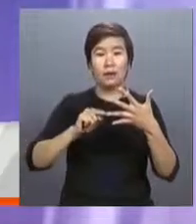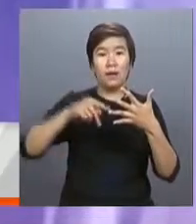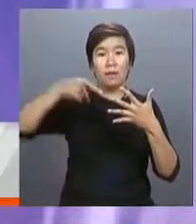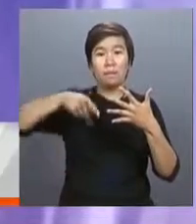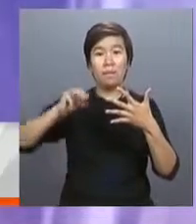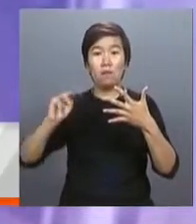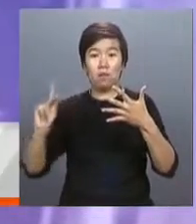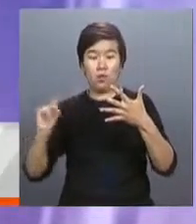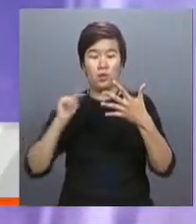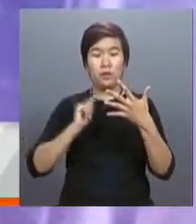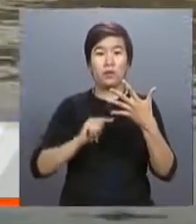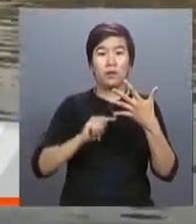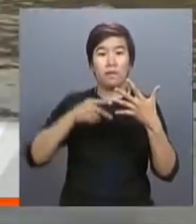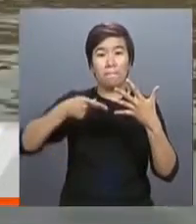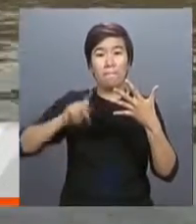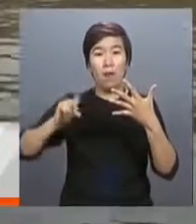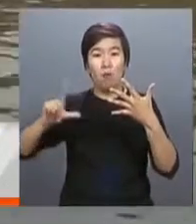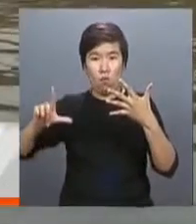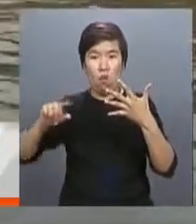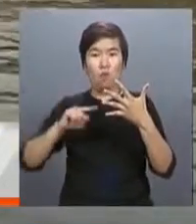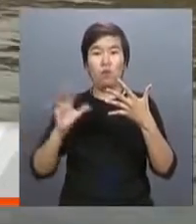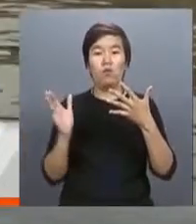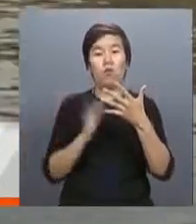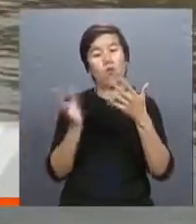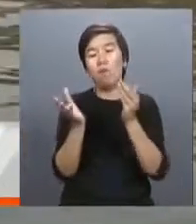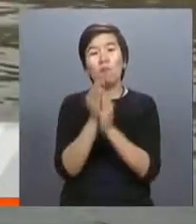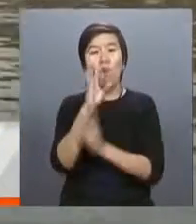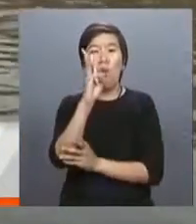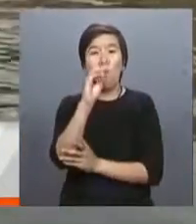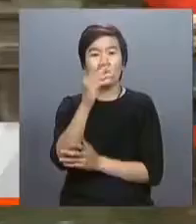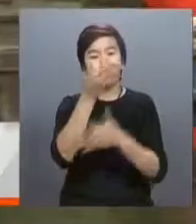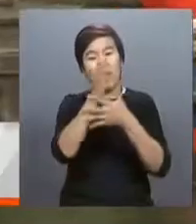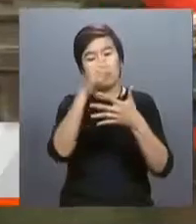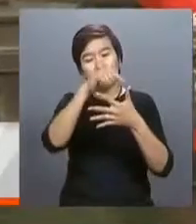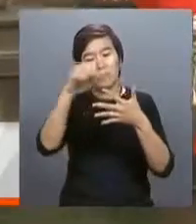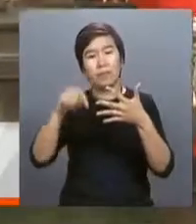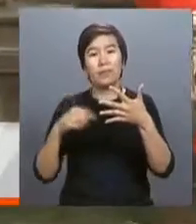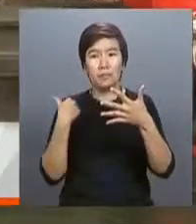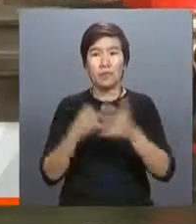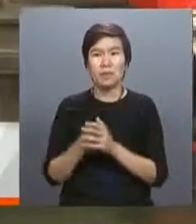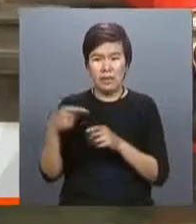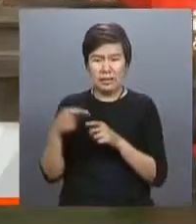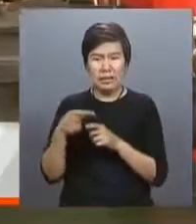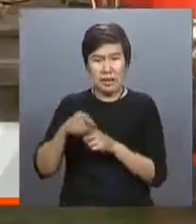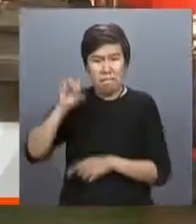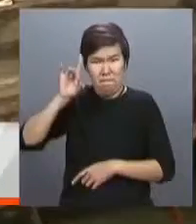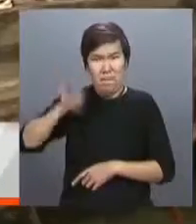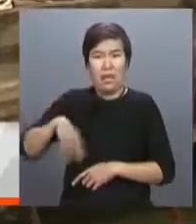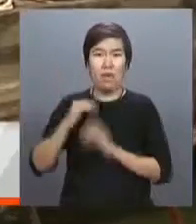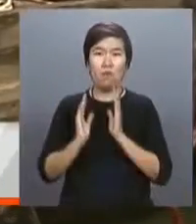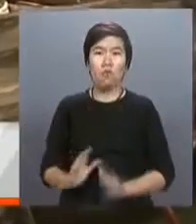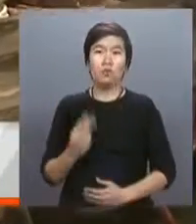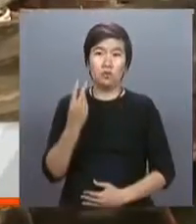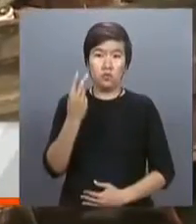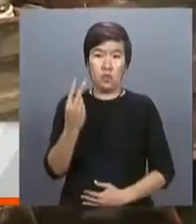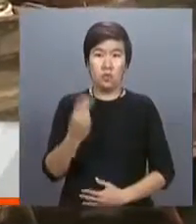8รายและโรงพยาบาลเปาโลโชคชัยจำนวน8รายในจำนวนนี้นะคะผู้บาดเจ็บมีอาการสาหัส2คนค่ะภายหลังเกิดเหตุนะ